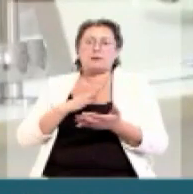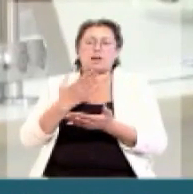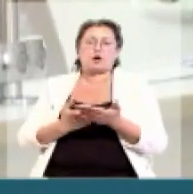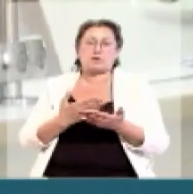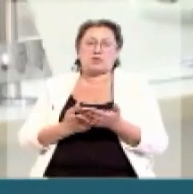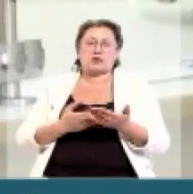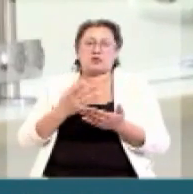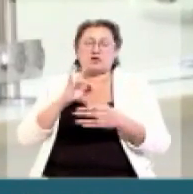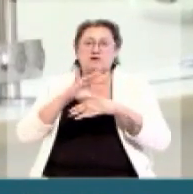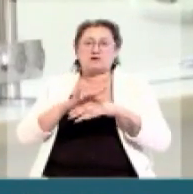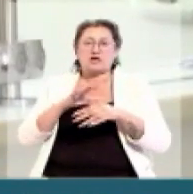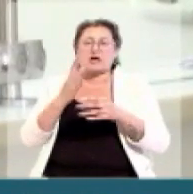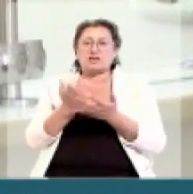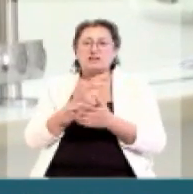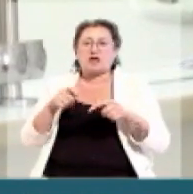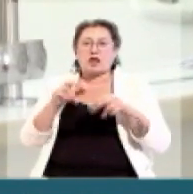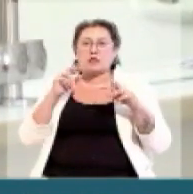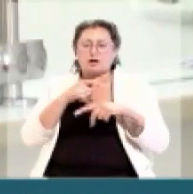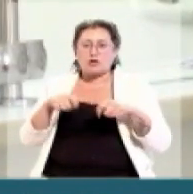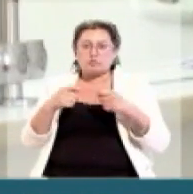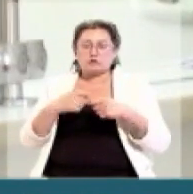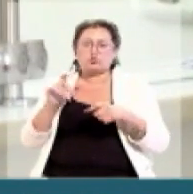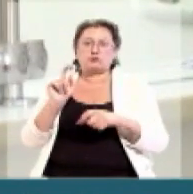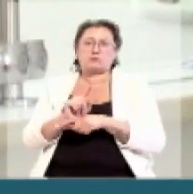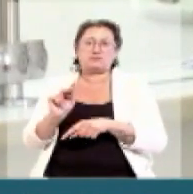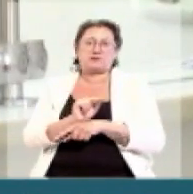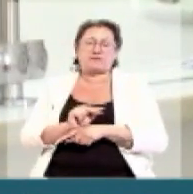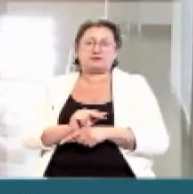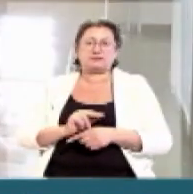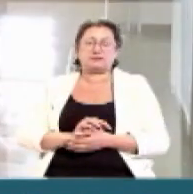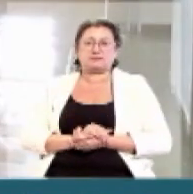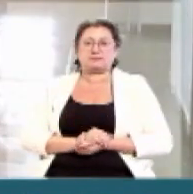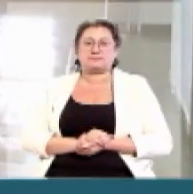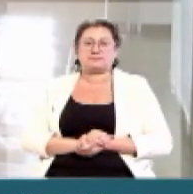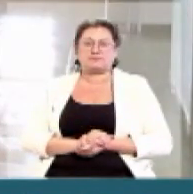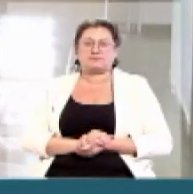көмек көрсетуді одан әрі жетілдіру бойынша ұсынымдар әзірленді. Гүлім Қашымқызы, Радион Бабич, Қостанай телеарнасы.